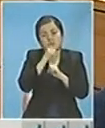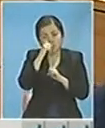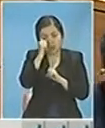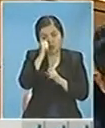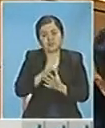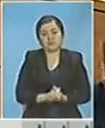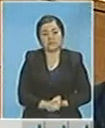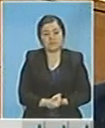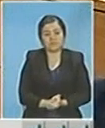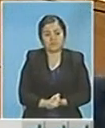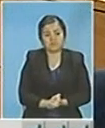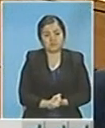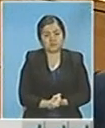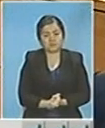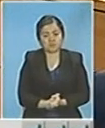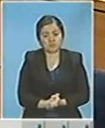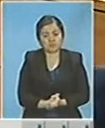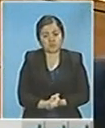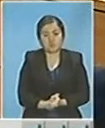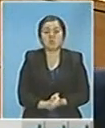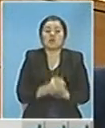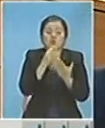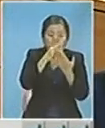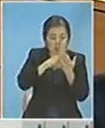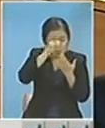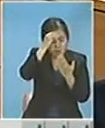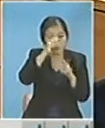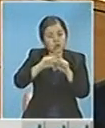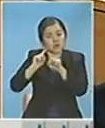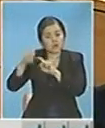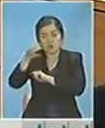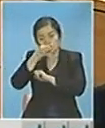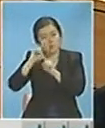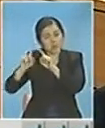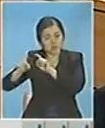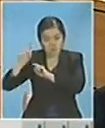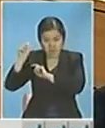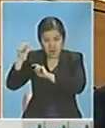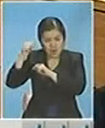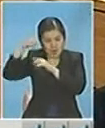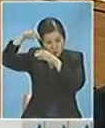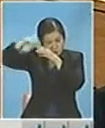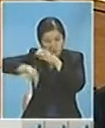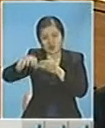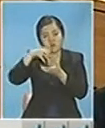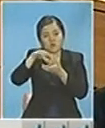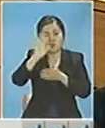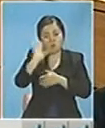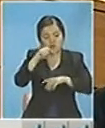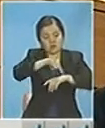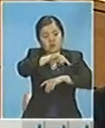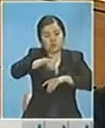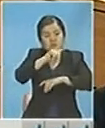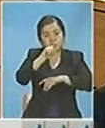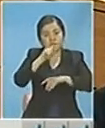ทยครับและสร้างสรรค์ที่สร้างสรรค์ทุกสาขาวิชาเลยนะครับผมคงไม่สู่รายละเอียดนะครับเพราะว่าเดี๋ยวจะเสียเวลา